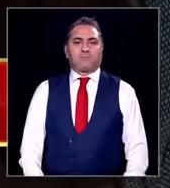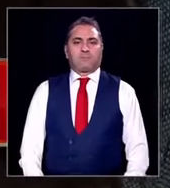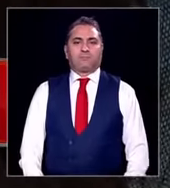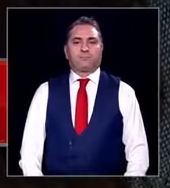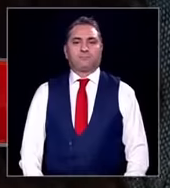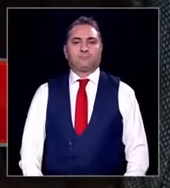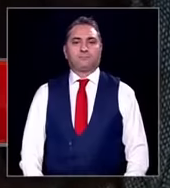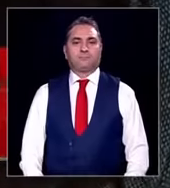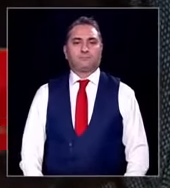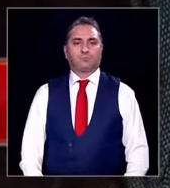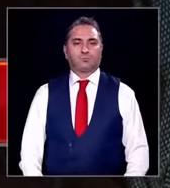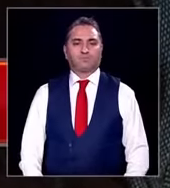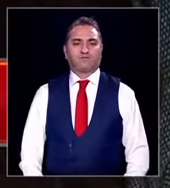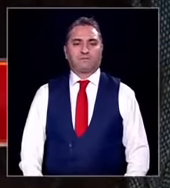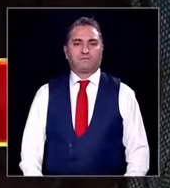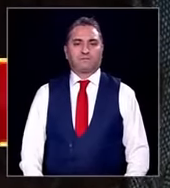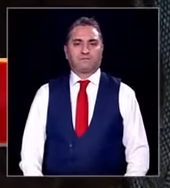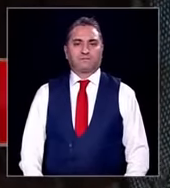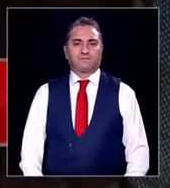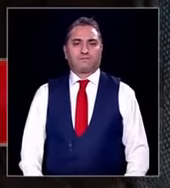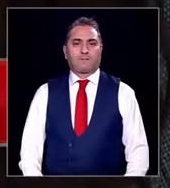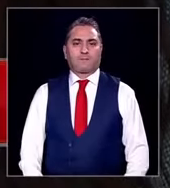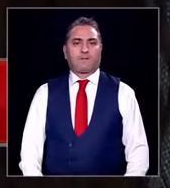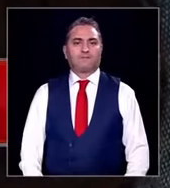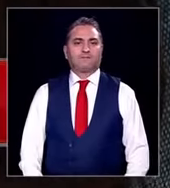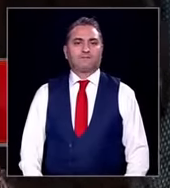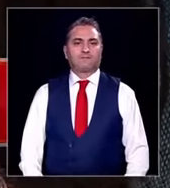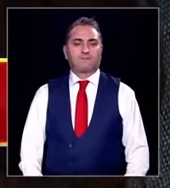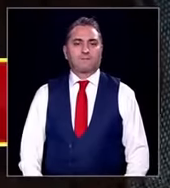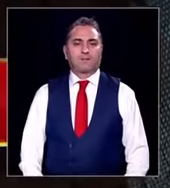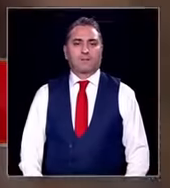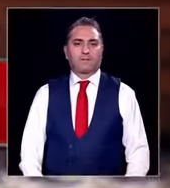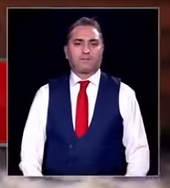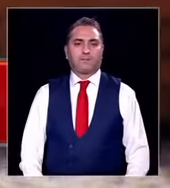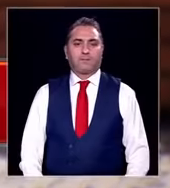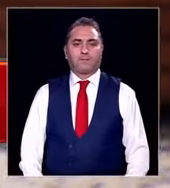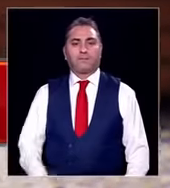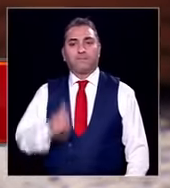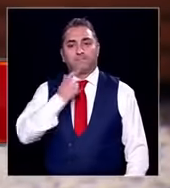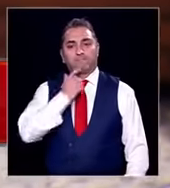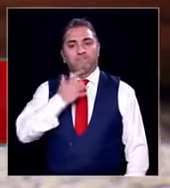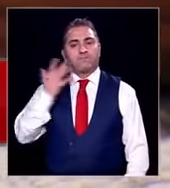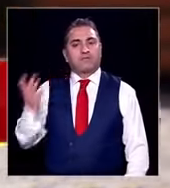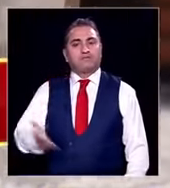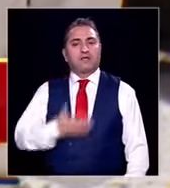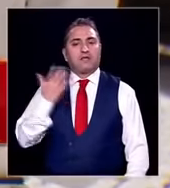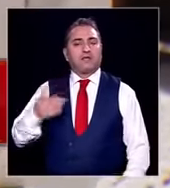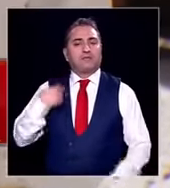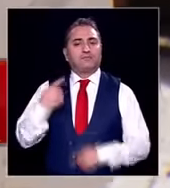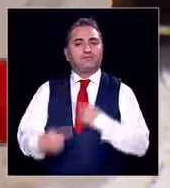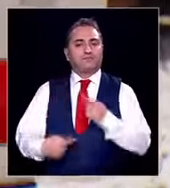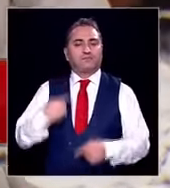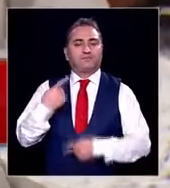kağıt, sünger gibi maddeler tercih edilebiliyor pika sendromunda. Yıllar geçse de bu